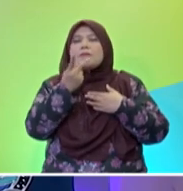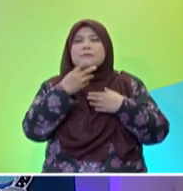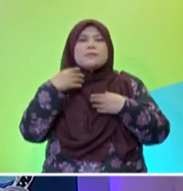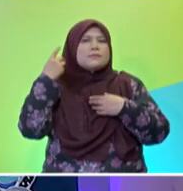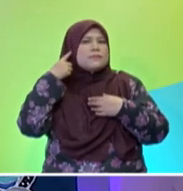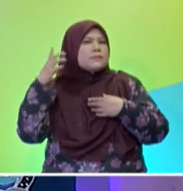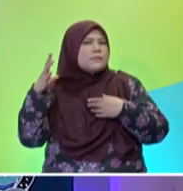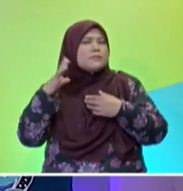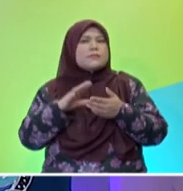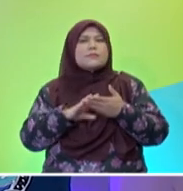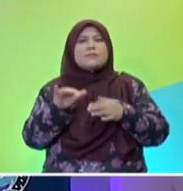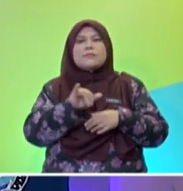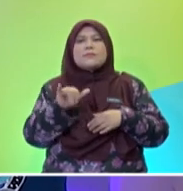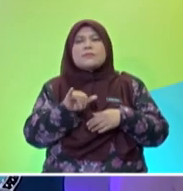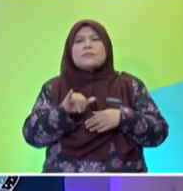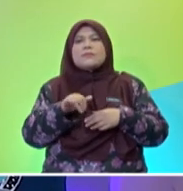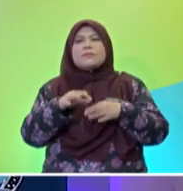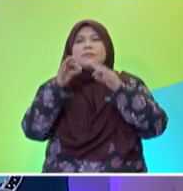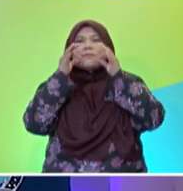kucing dia juga ada